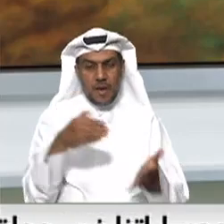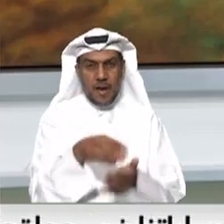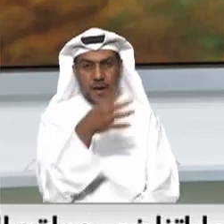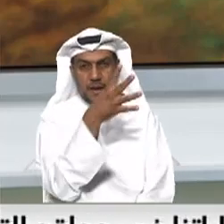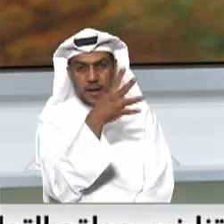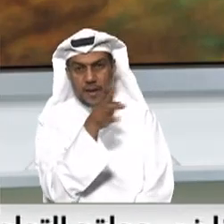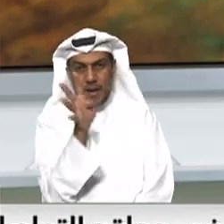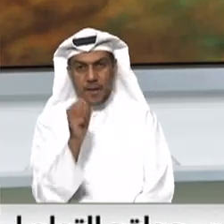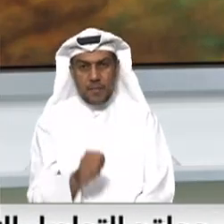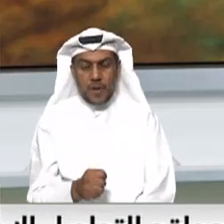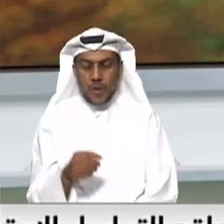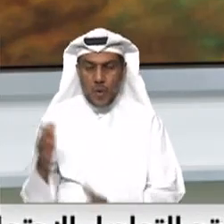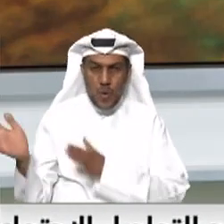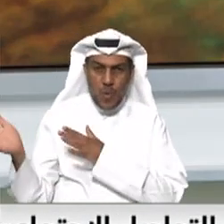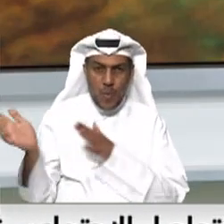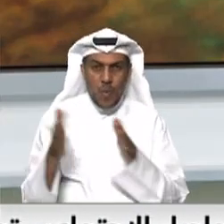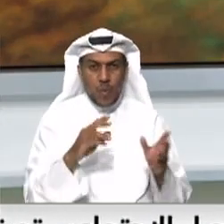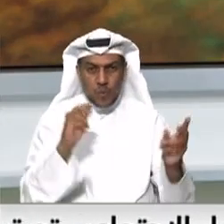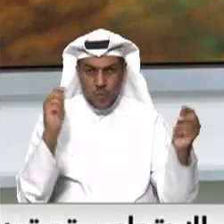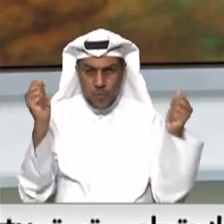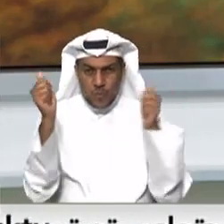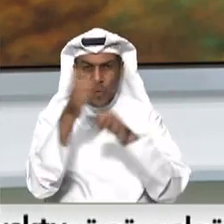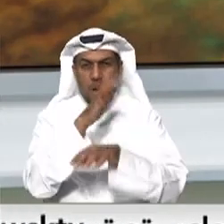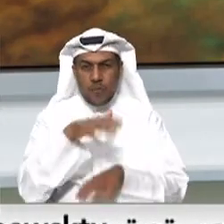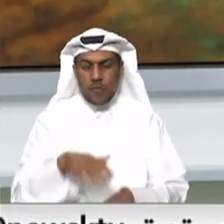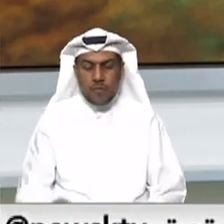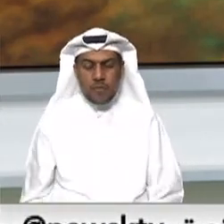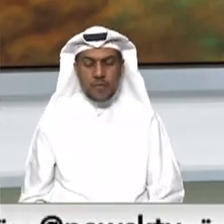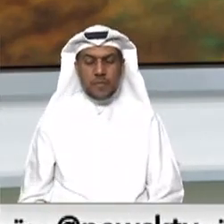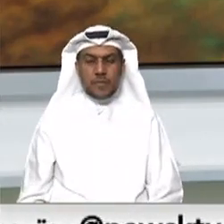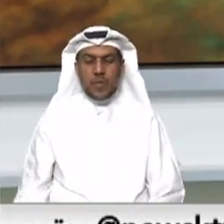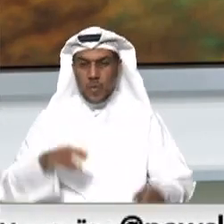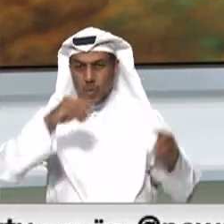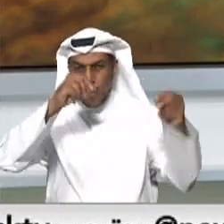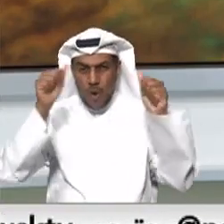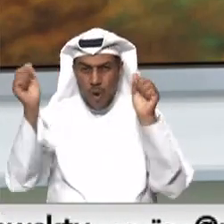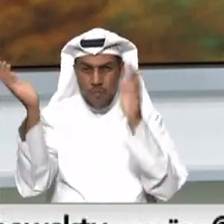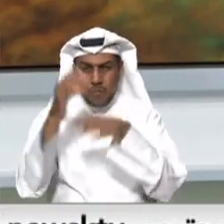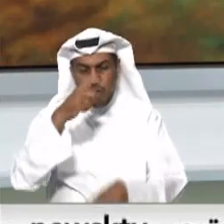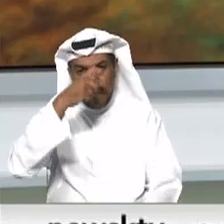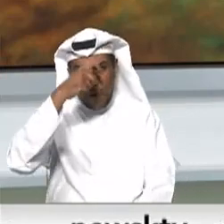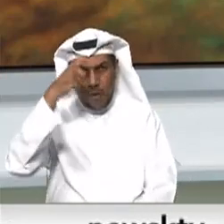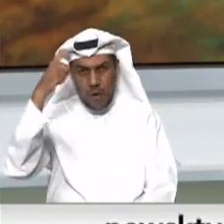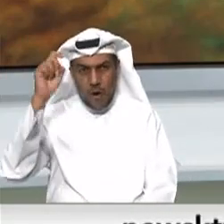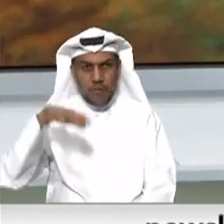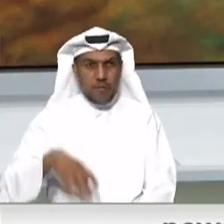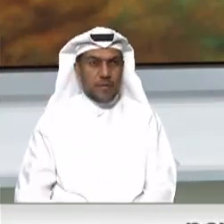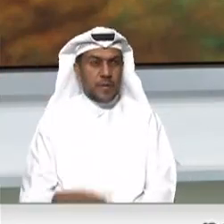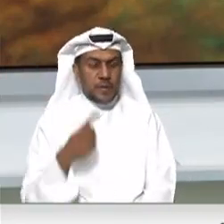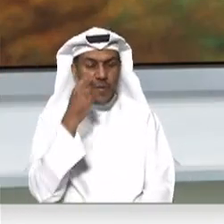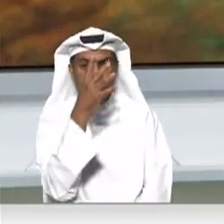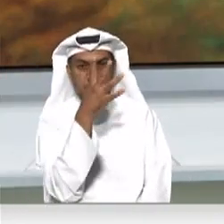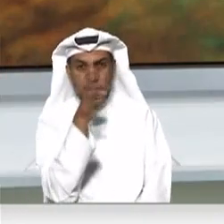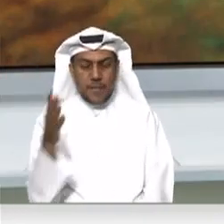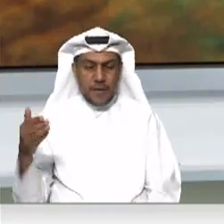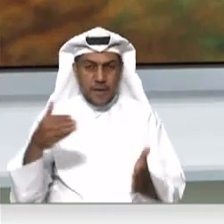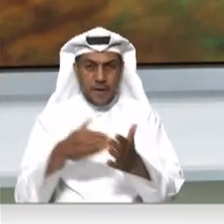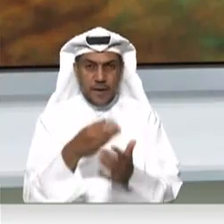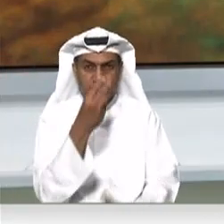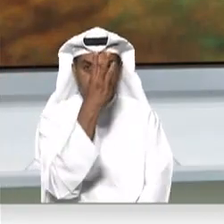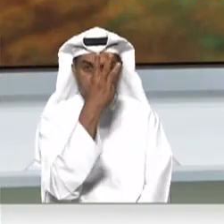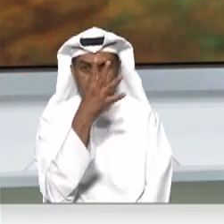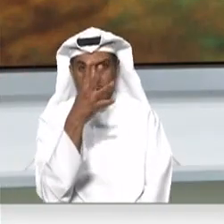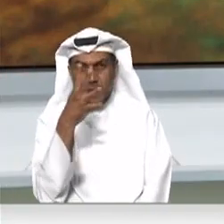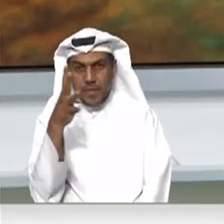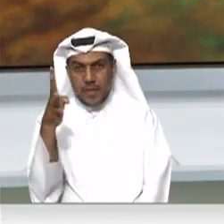الاربعين كيلو متر في الساعه فرص لغبار مثار على المناطق الصحراويه والمكشوفه اجواء حاره درجات الحراره تتراوح ما بين الاربعين الى 43